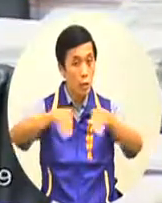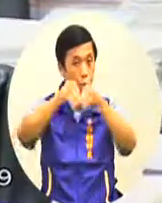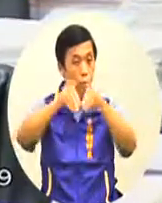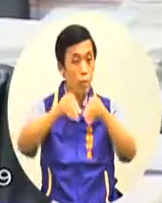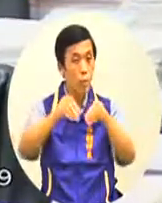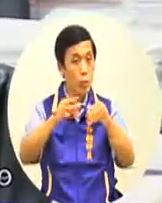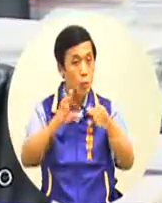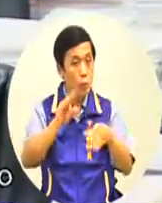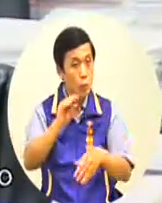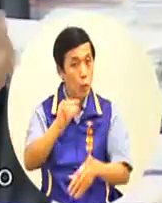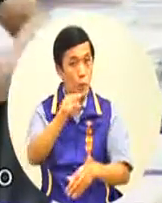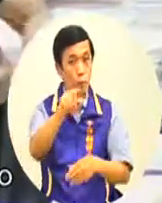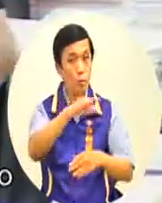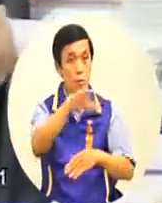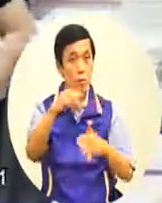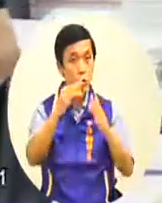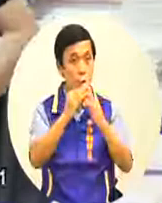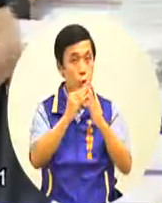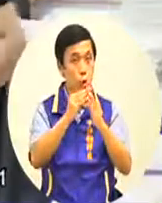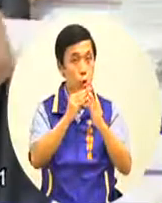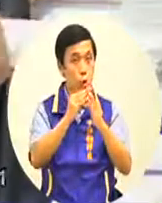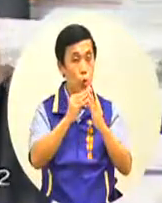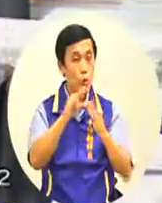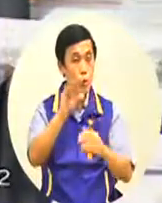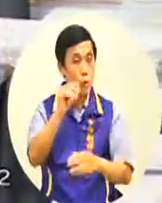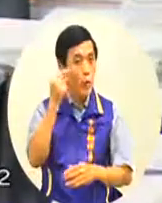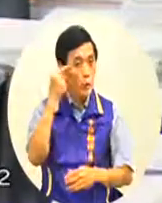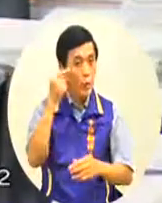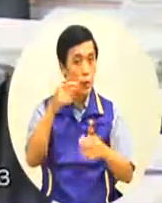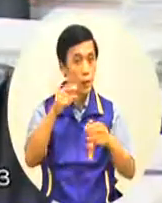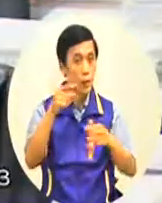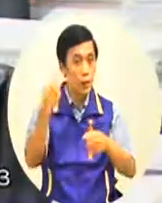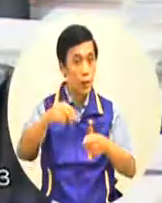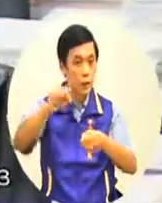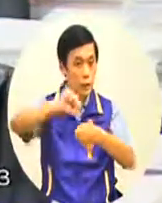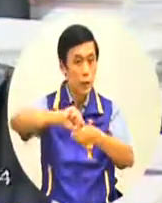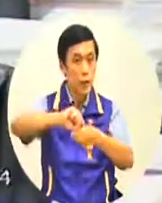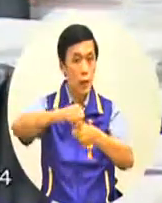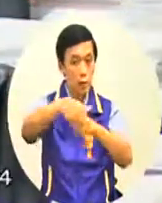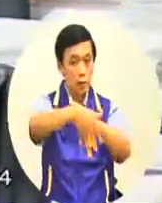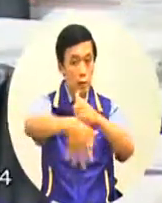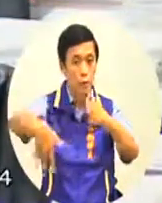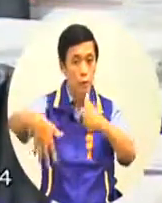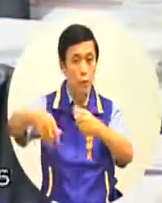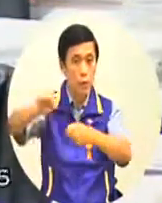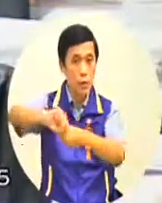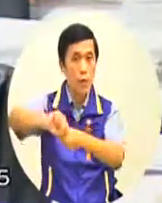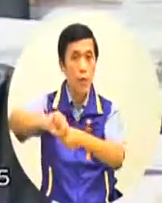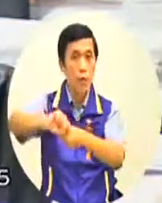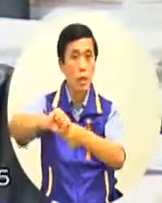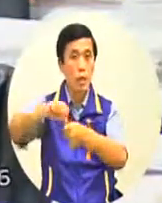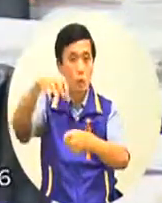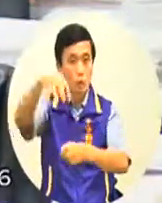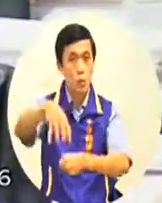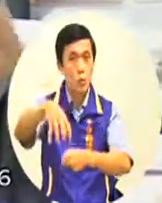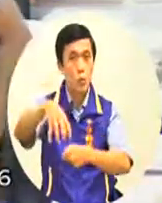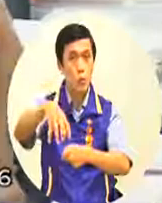生局到底要不要需要一个局的，哦，一个处的，把一个专门在处理这一块的人力